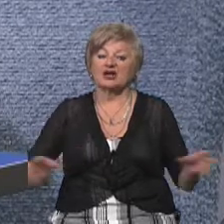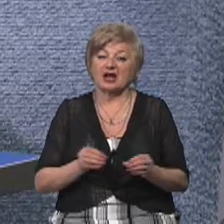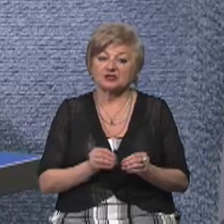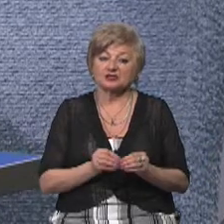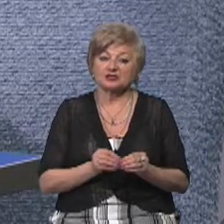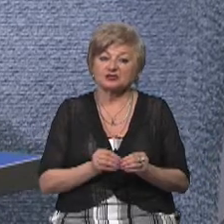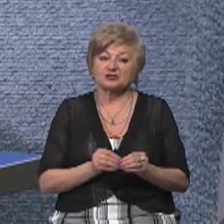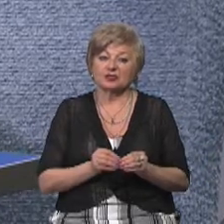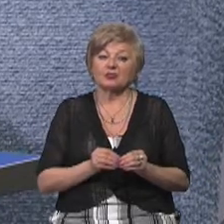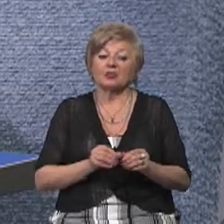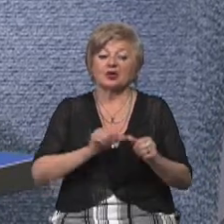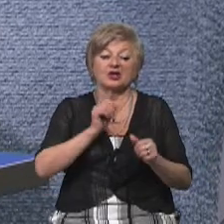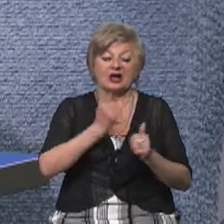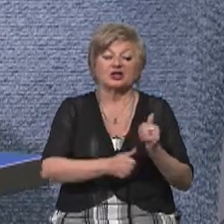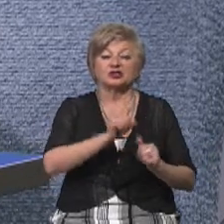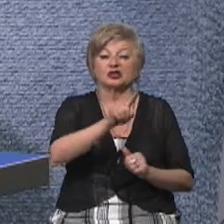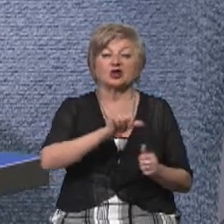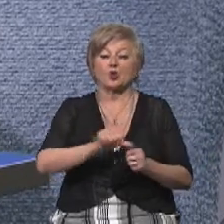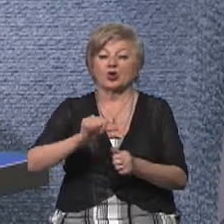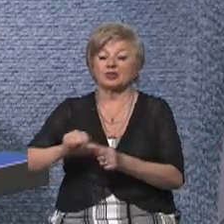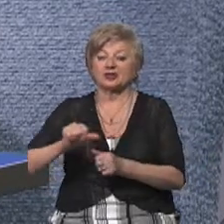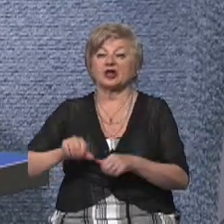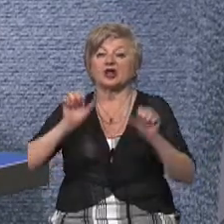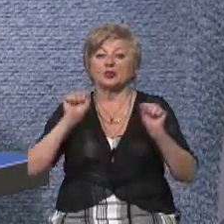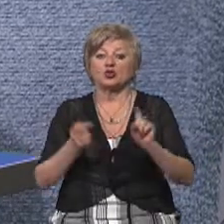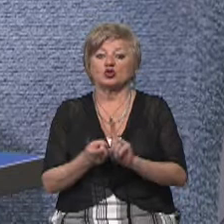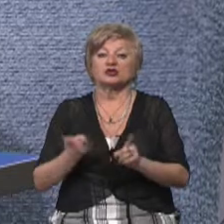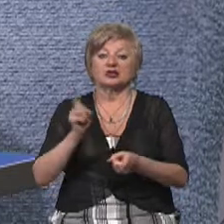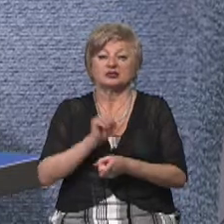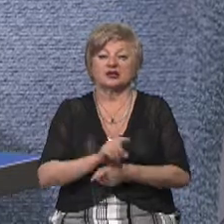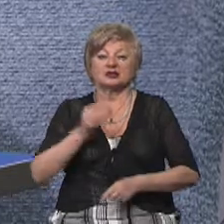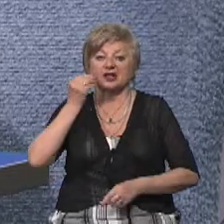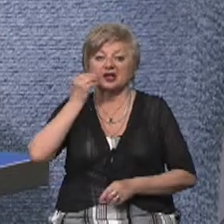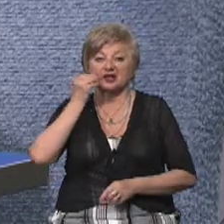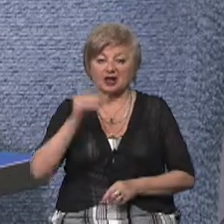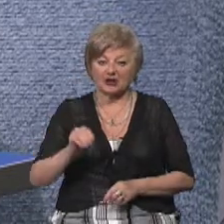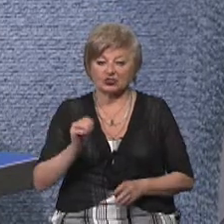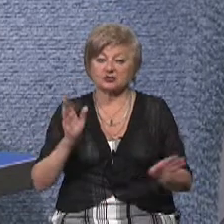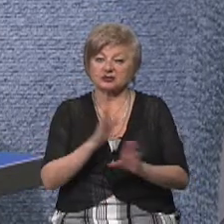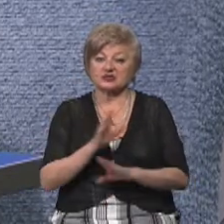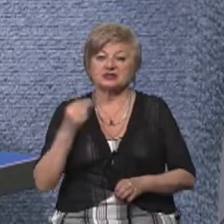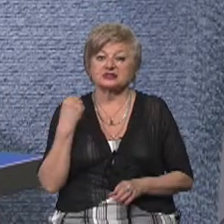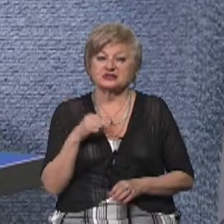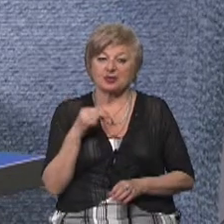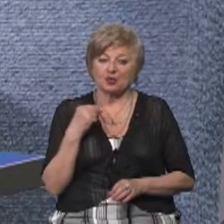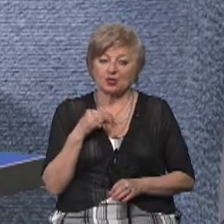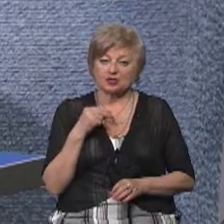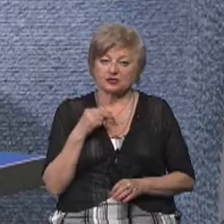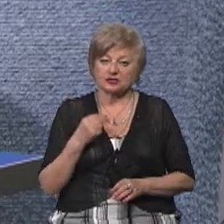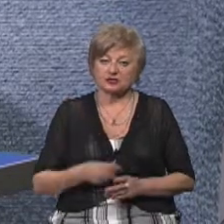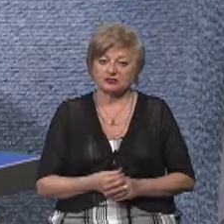і кожний окремо може змінити якість нашого запорізького